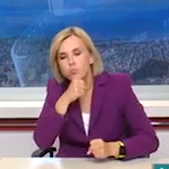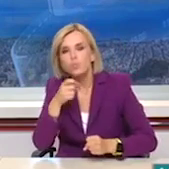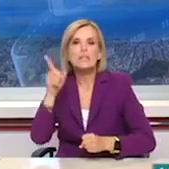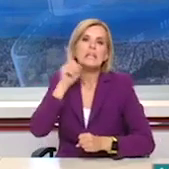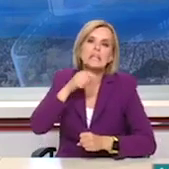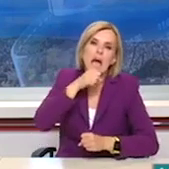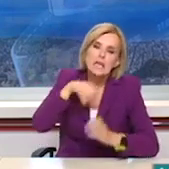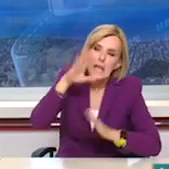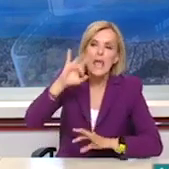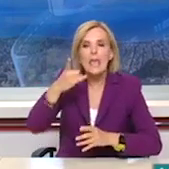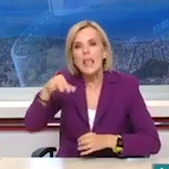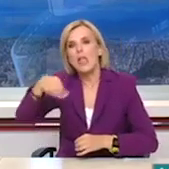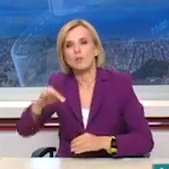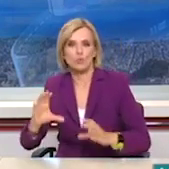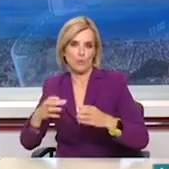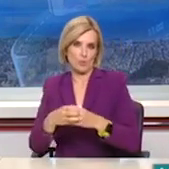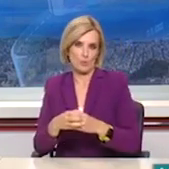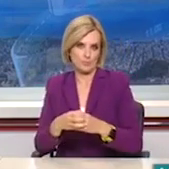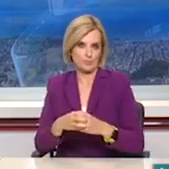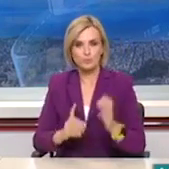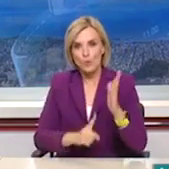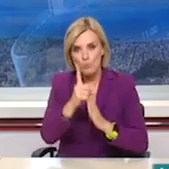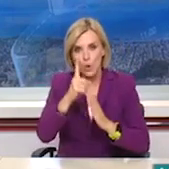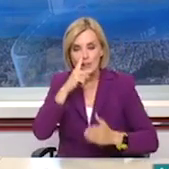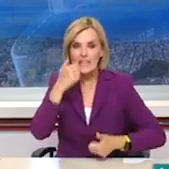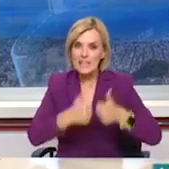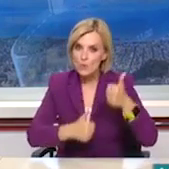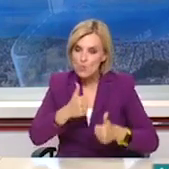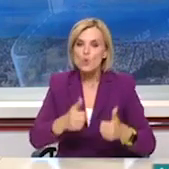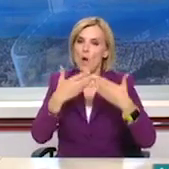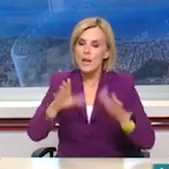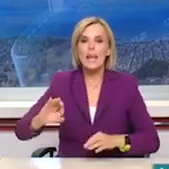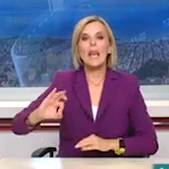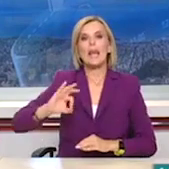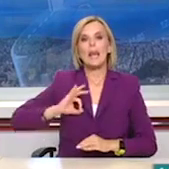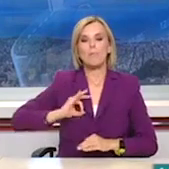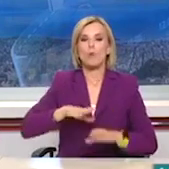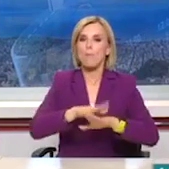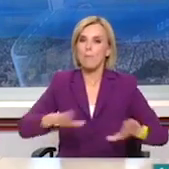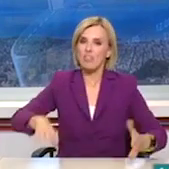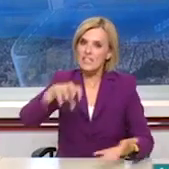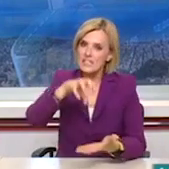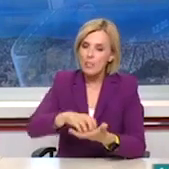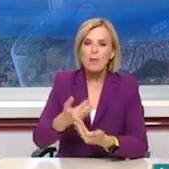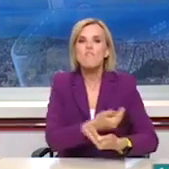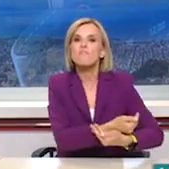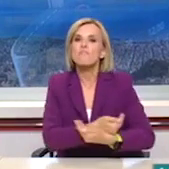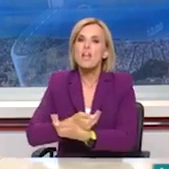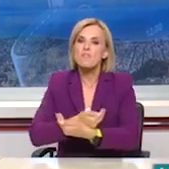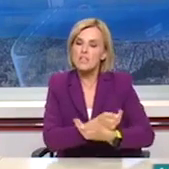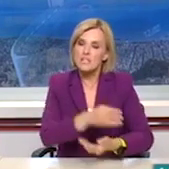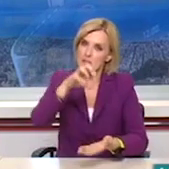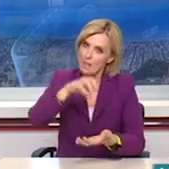Ιουνίου 2020 ανοίγουν κανονικά μαζί με τα δημοτικά σχολεία και τα νηπιαγωγεία της χώρας και οι παιδικοί και βρεφικοί σταθμοί. Οι